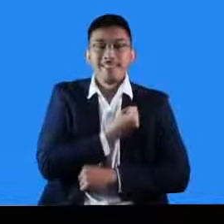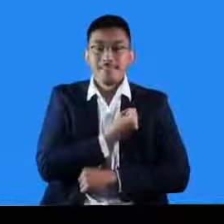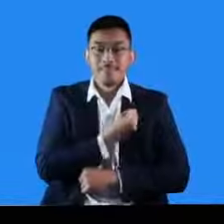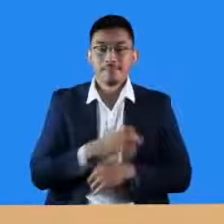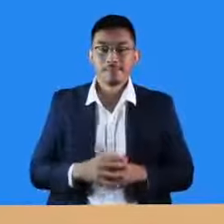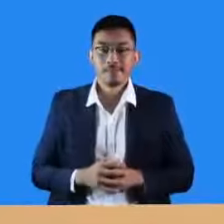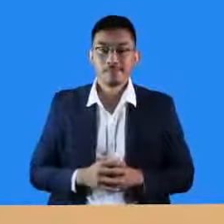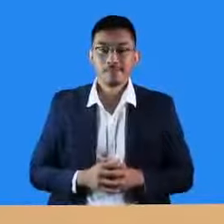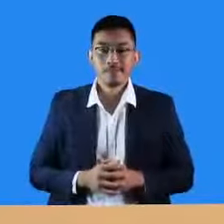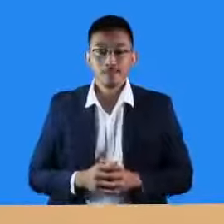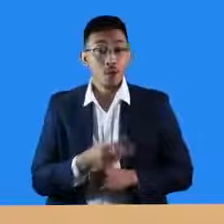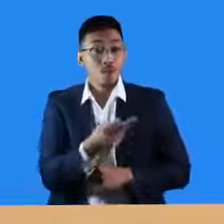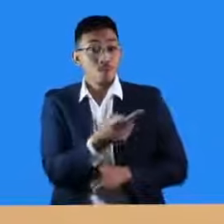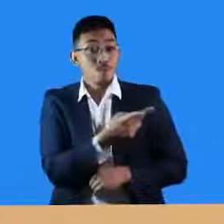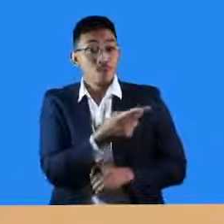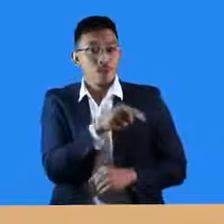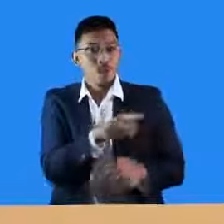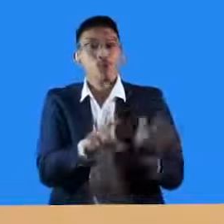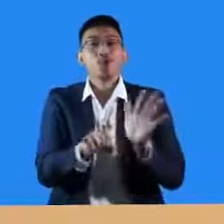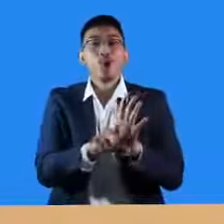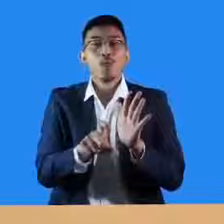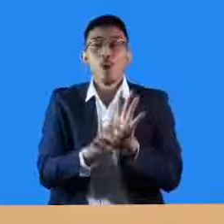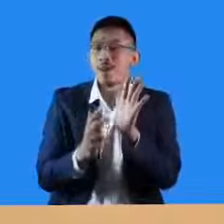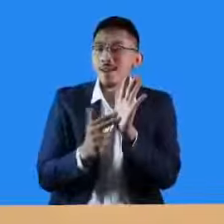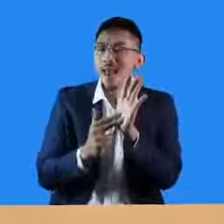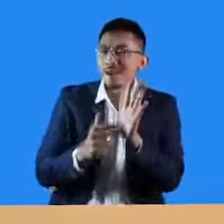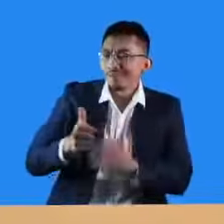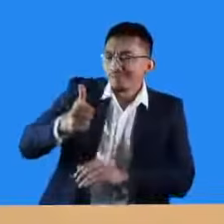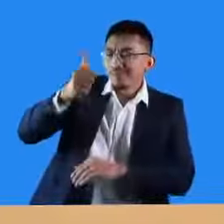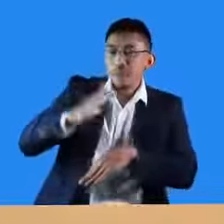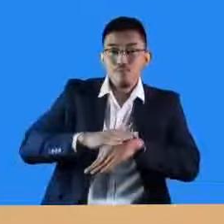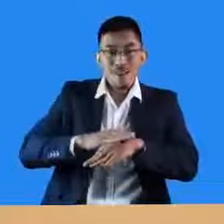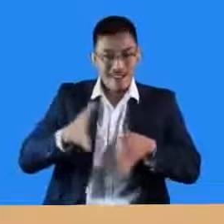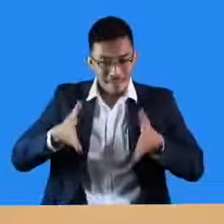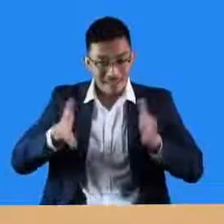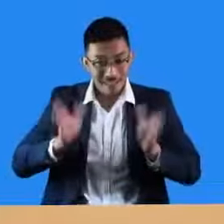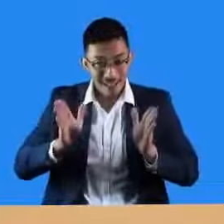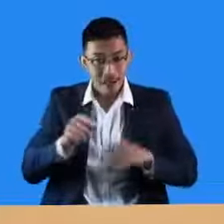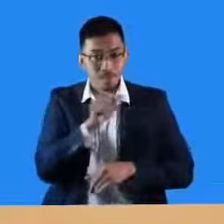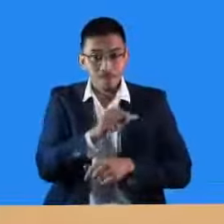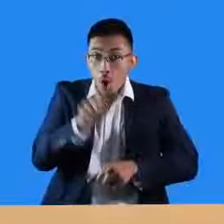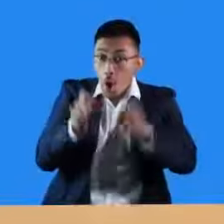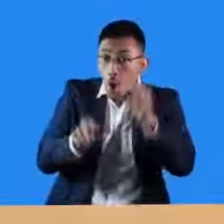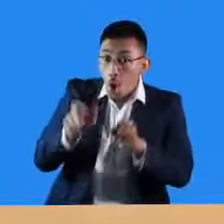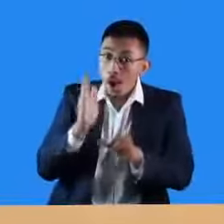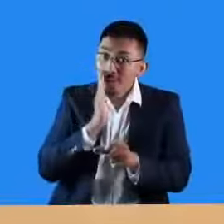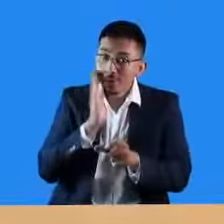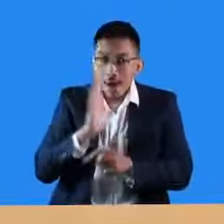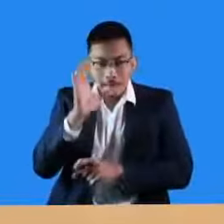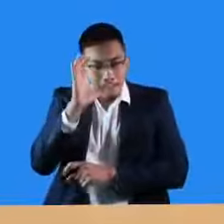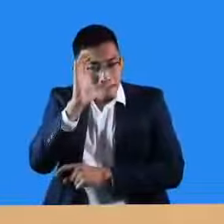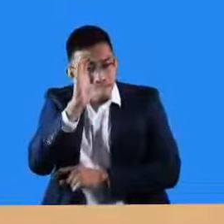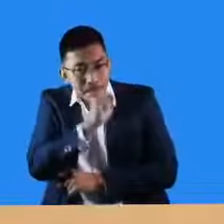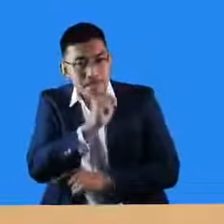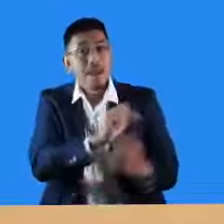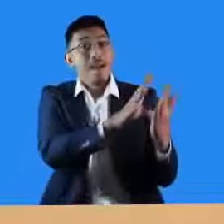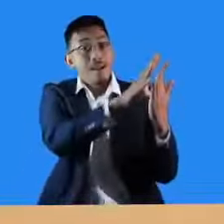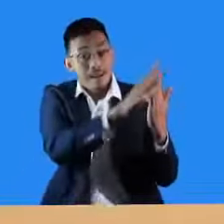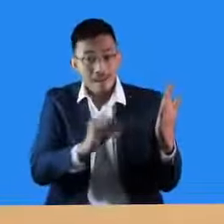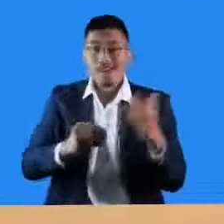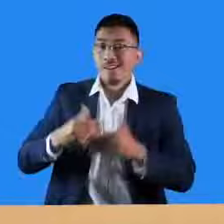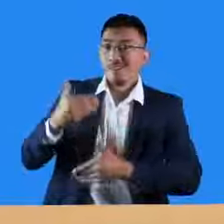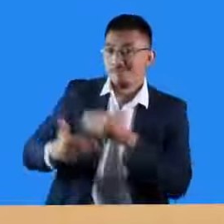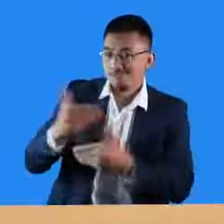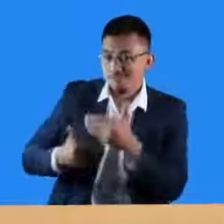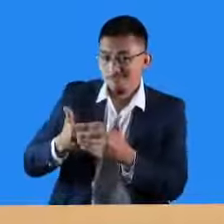miskin. Keduanya pun menjadi contoh betapa nilai luhur budaya Batak patut dipahami dan diterapkan oleh para pemuda dan